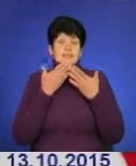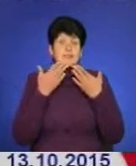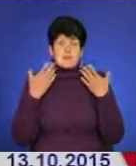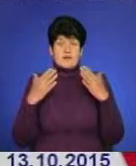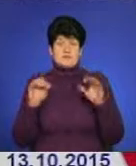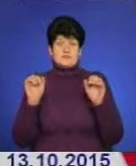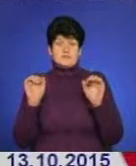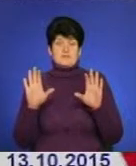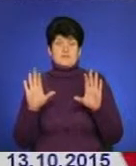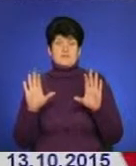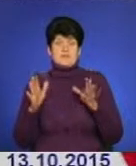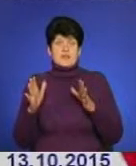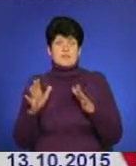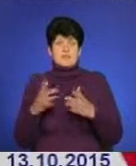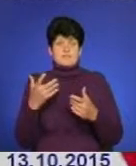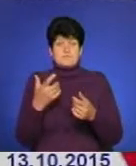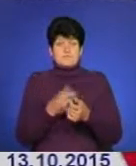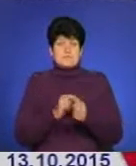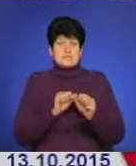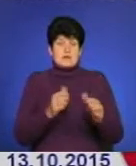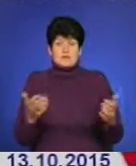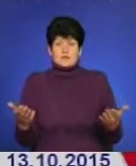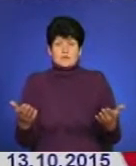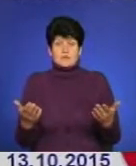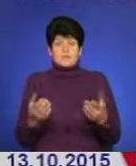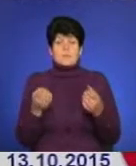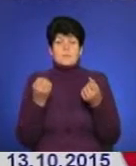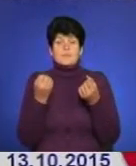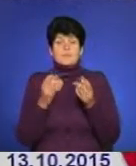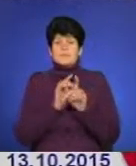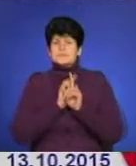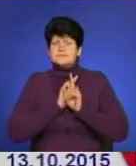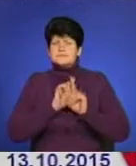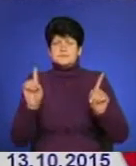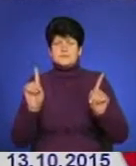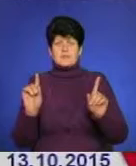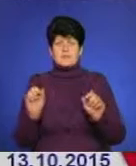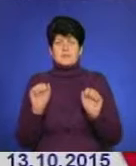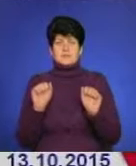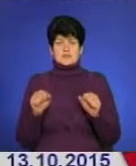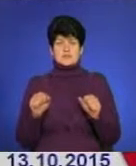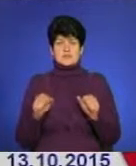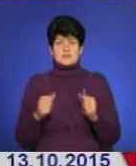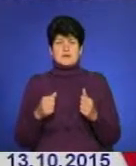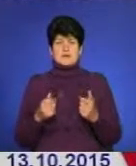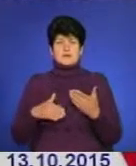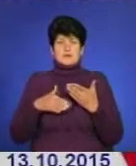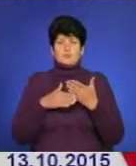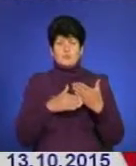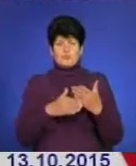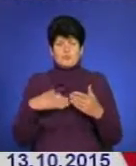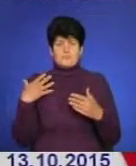варіантів вакцинального захисту. Тобто тільки такі от неспецифічні варіанти стимуляції імунітету,